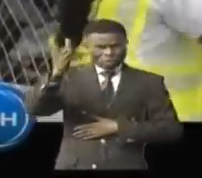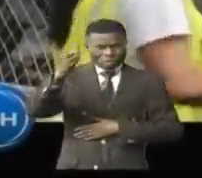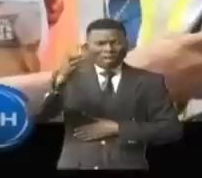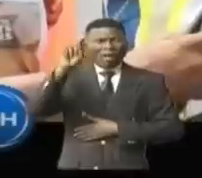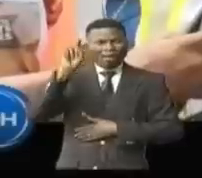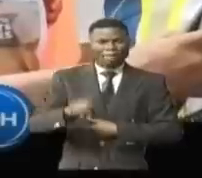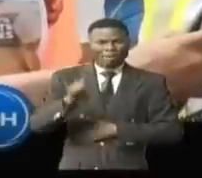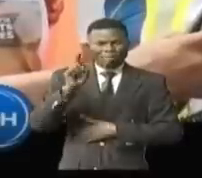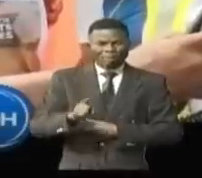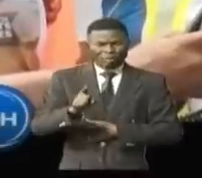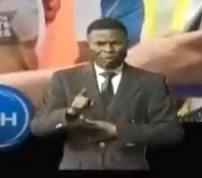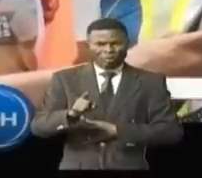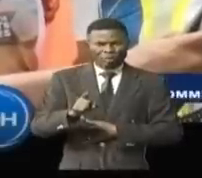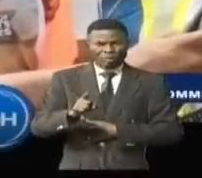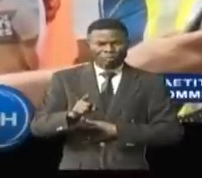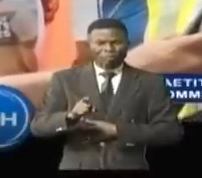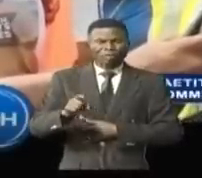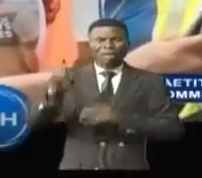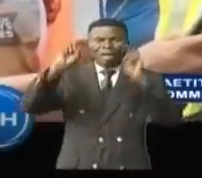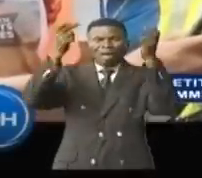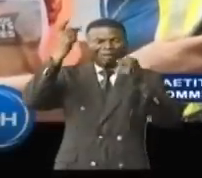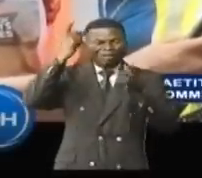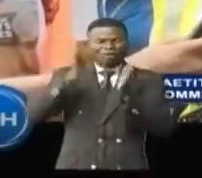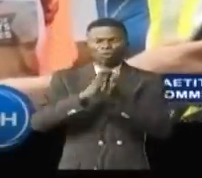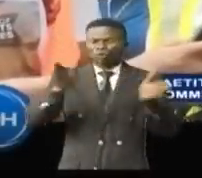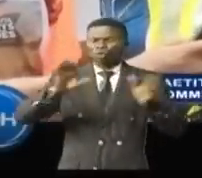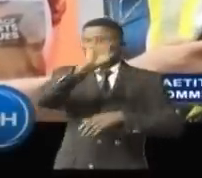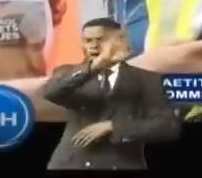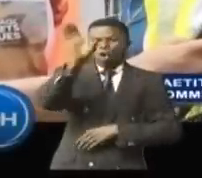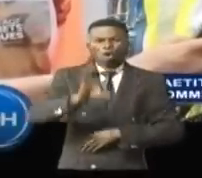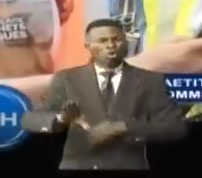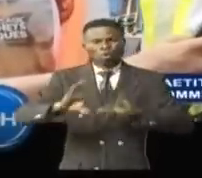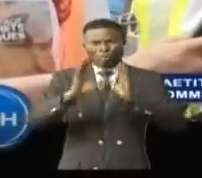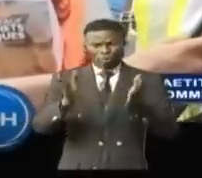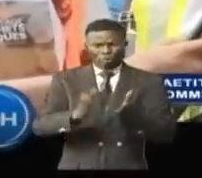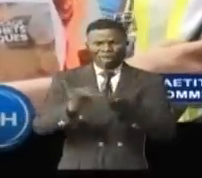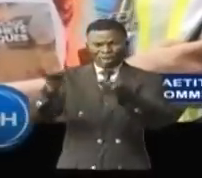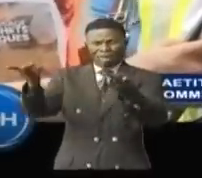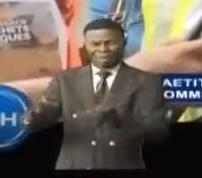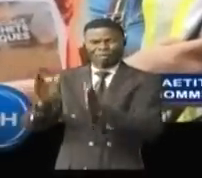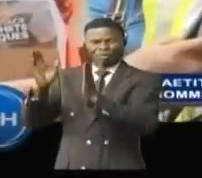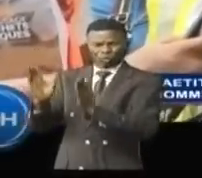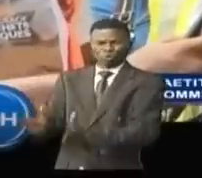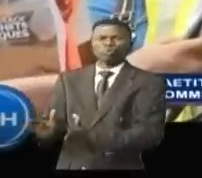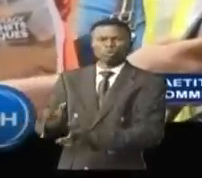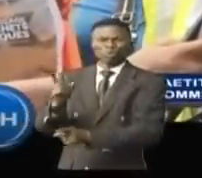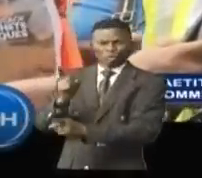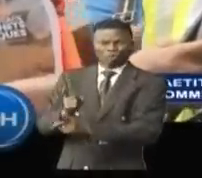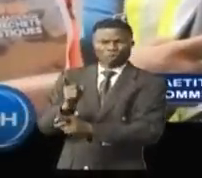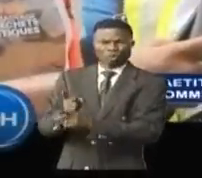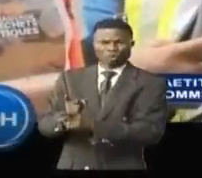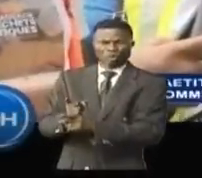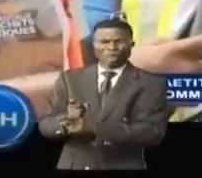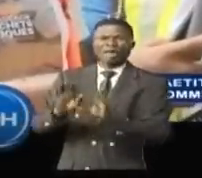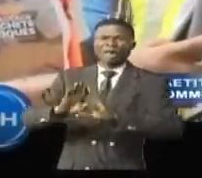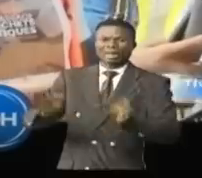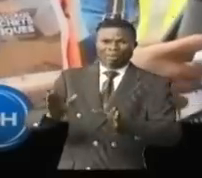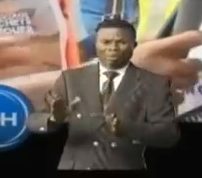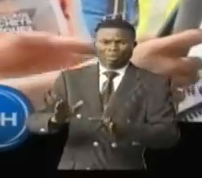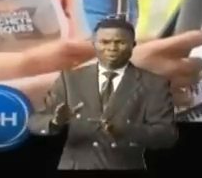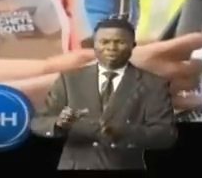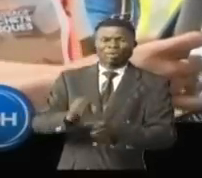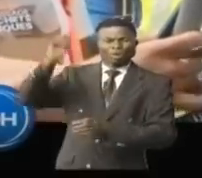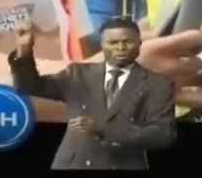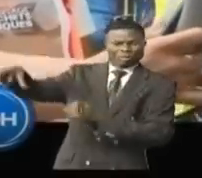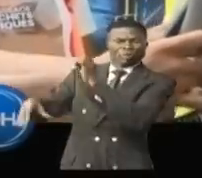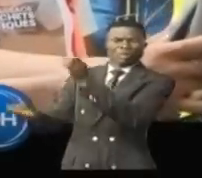nous puissions mettre dans toute la ville de Kinshasa, dans toutes les communes, des points relais éphémères qui vont venir se rajouter